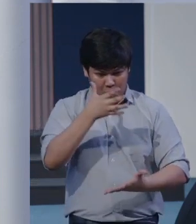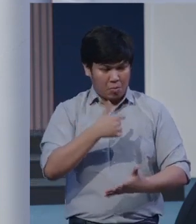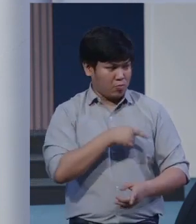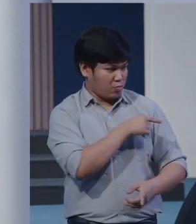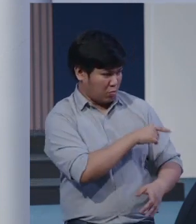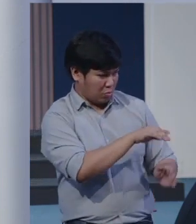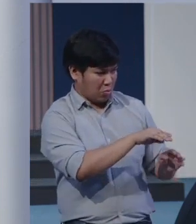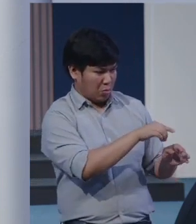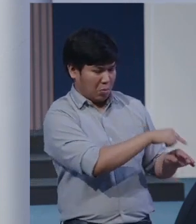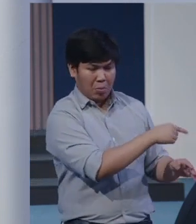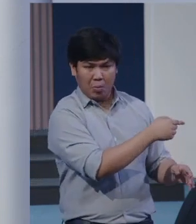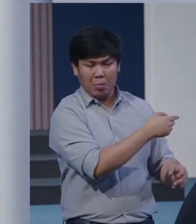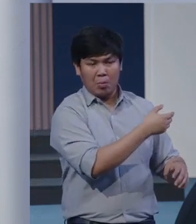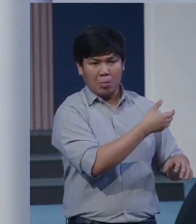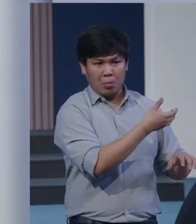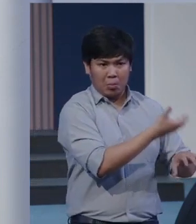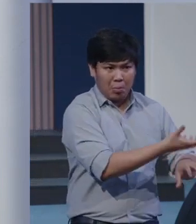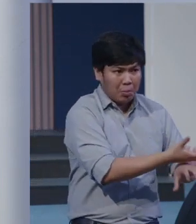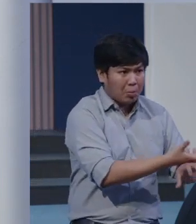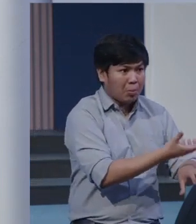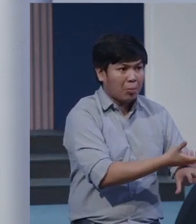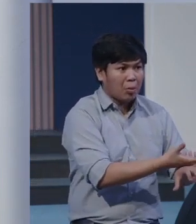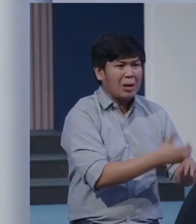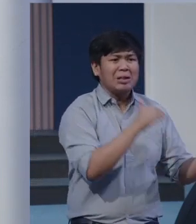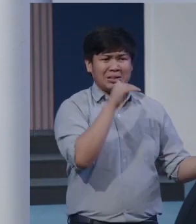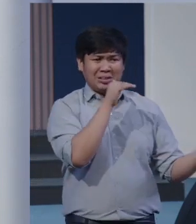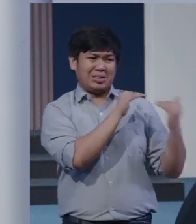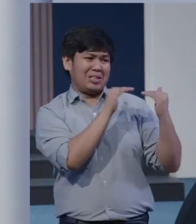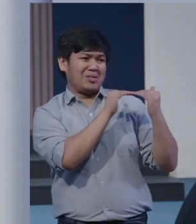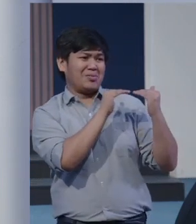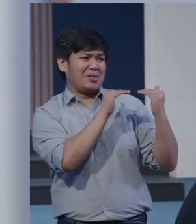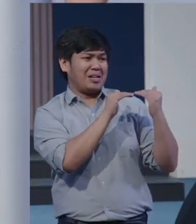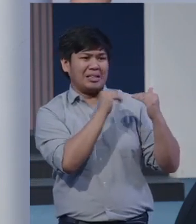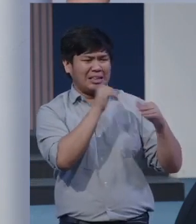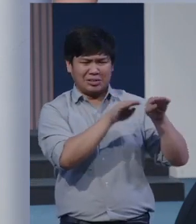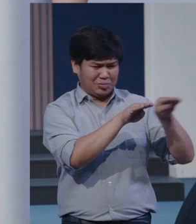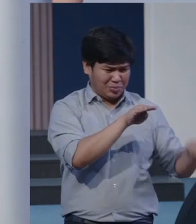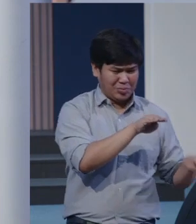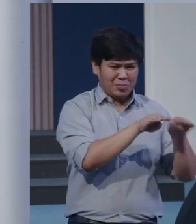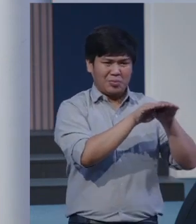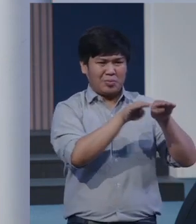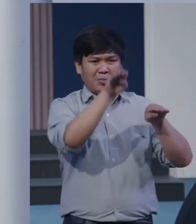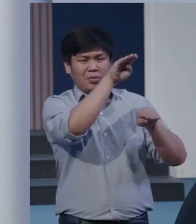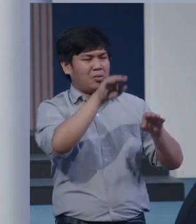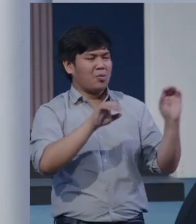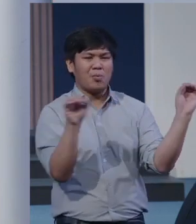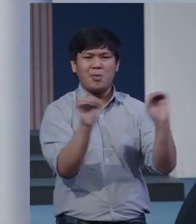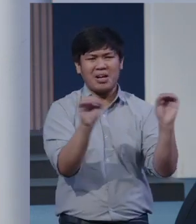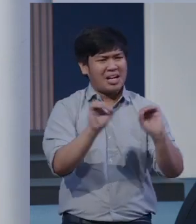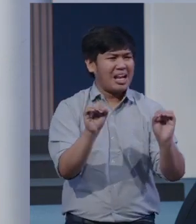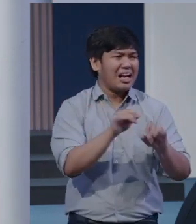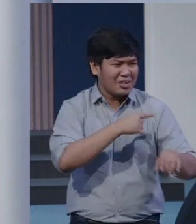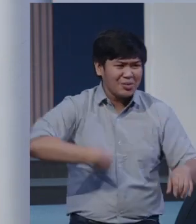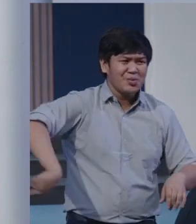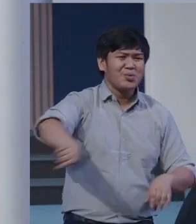lahat ng kabahagi sa iglesya lahat ng kasama natin sa kapatiran iisa